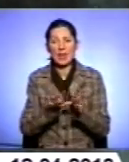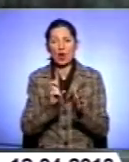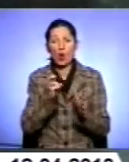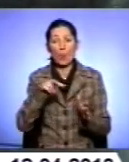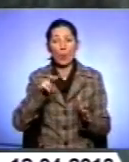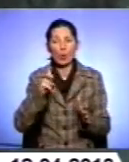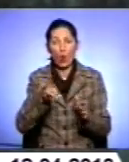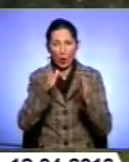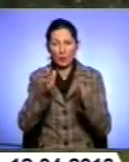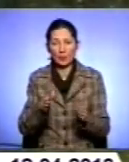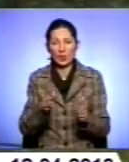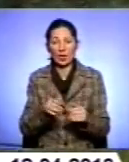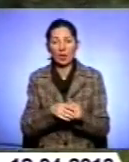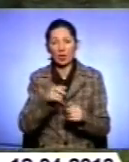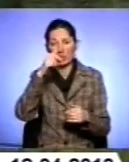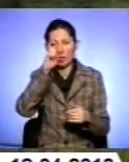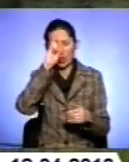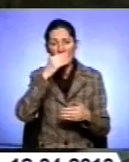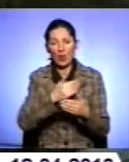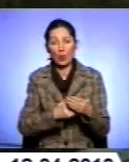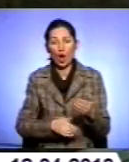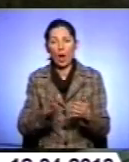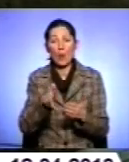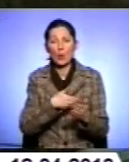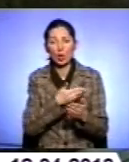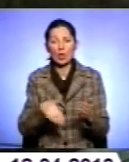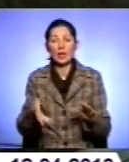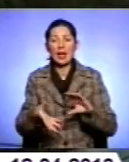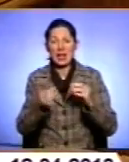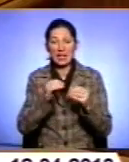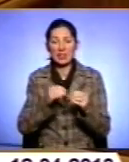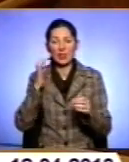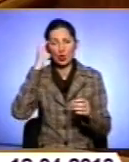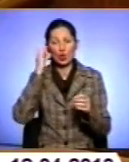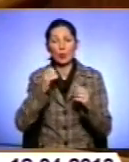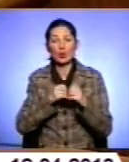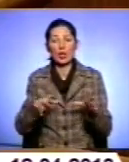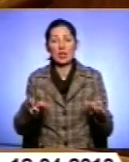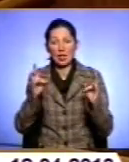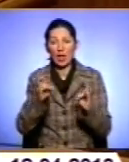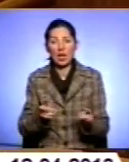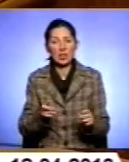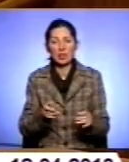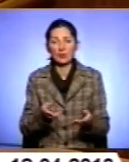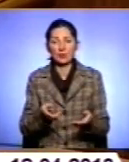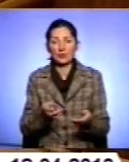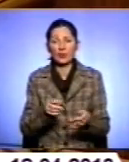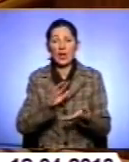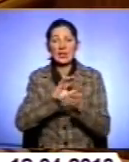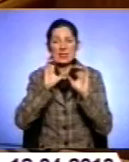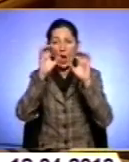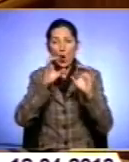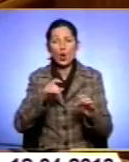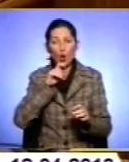у підвішеному стані державна програма подолання наслідків чорнобильської трагедії. Закону України про соціальний,